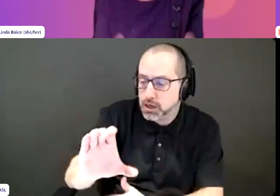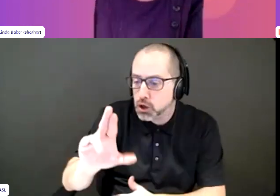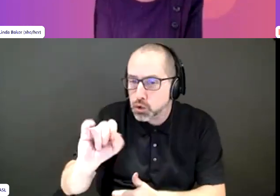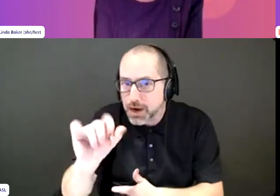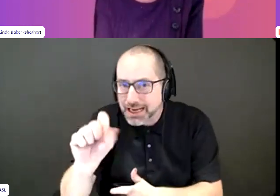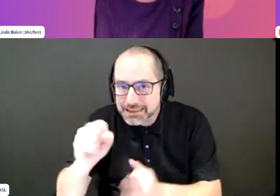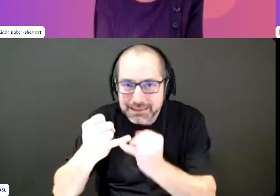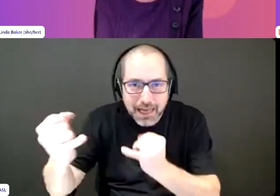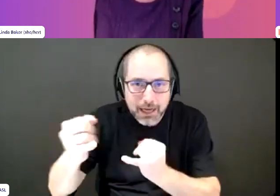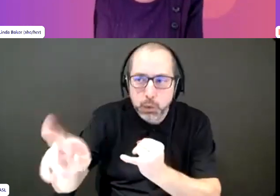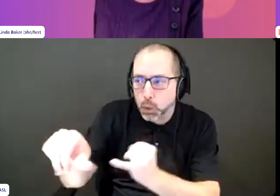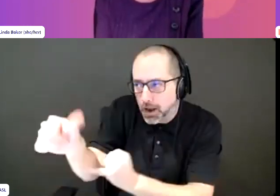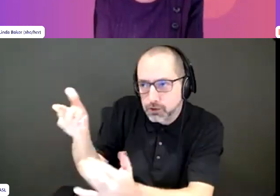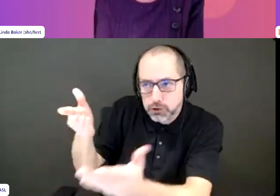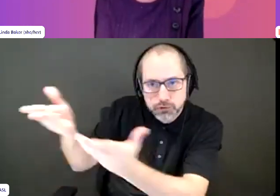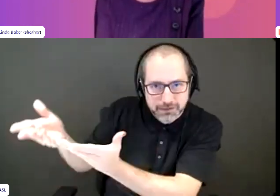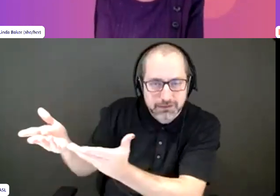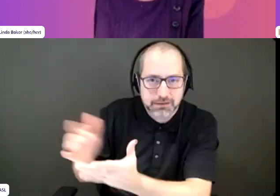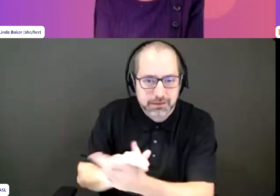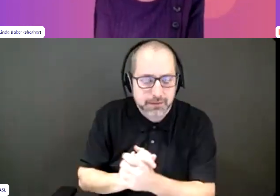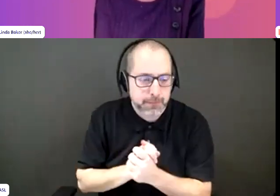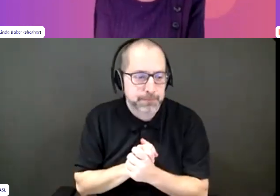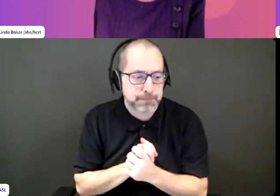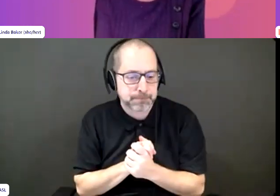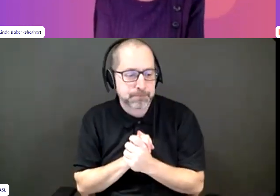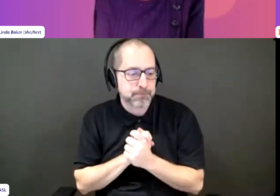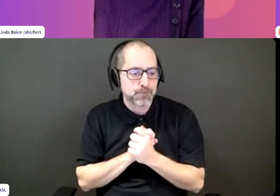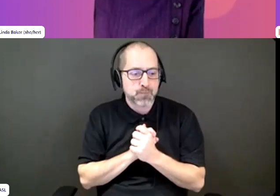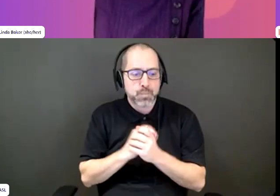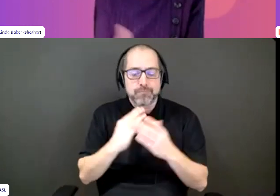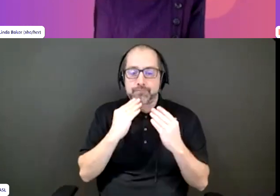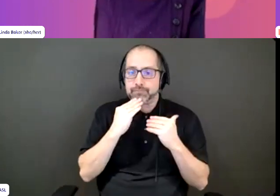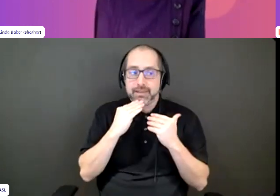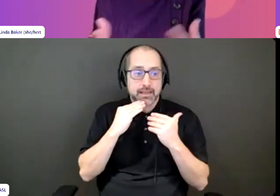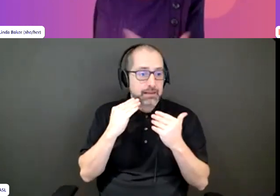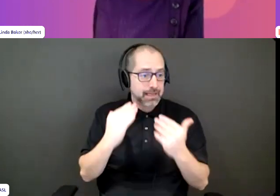crise de les lignes téléphoniques d'aide etc et d'autres services merci